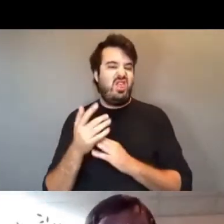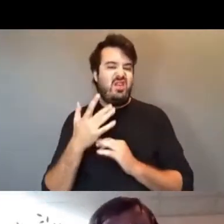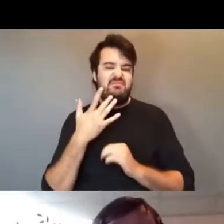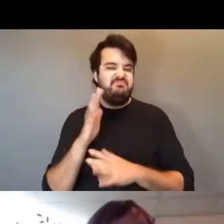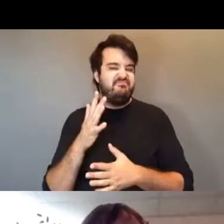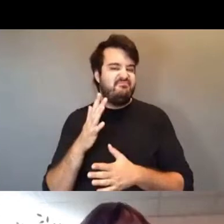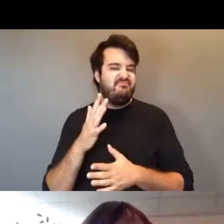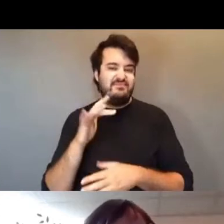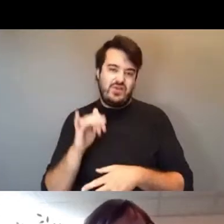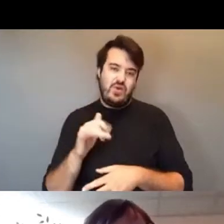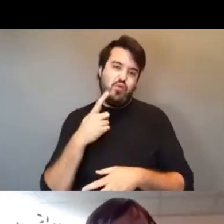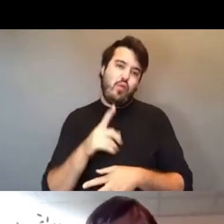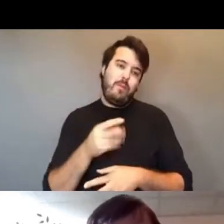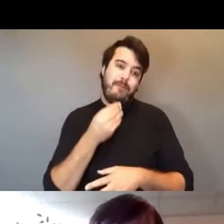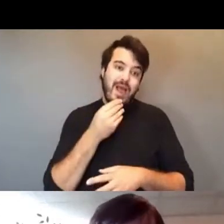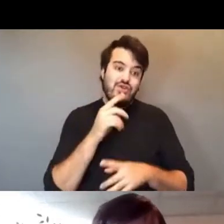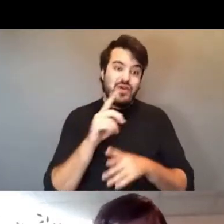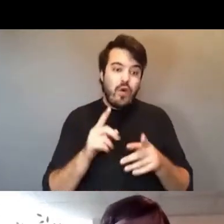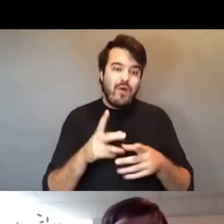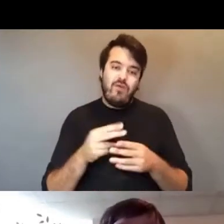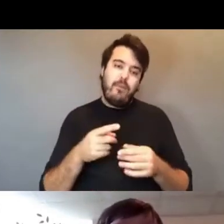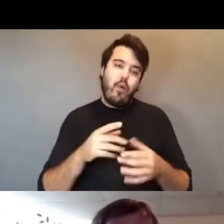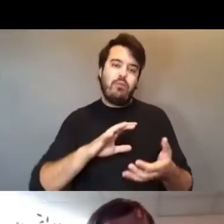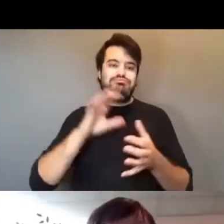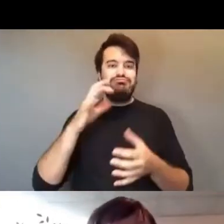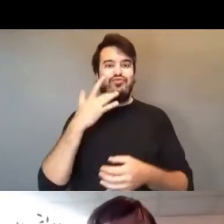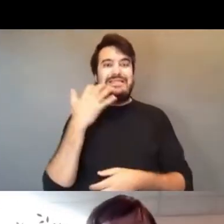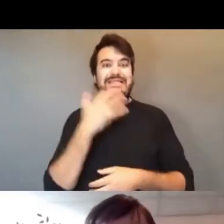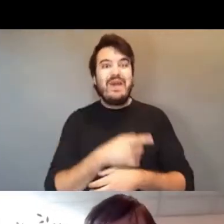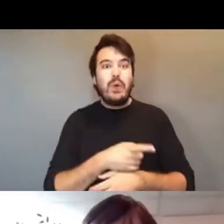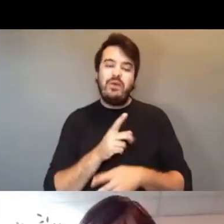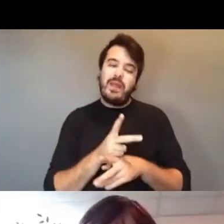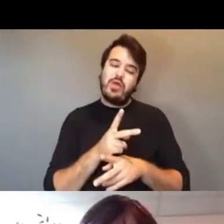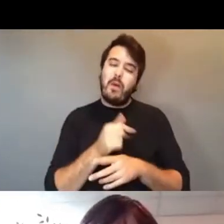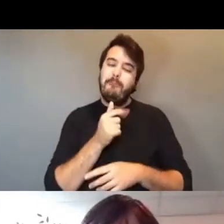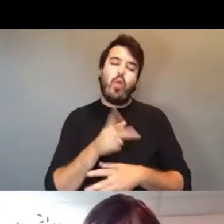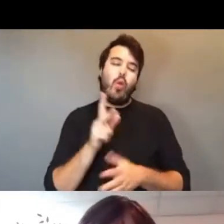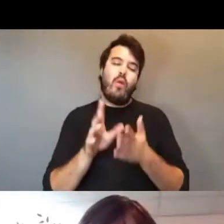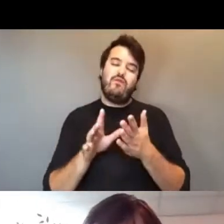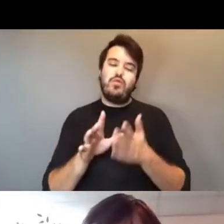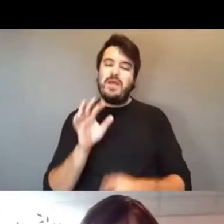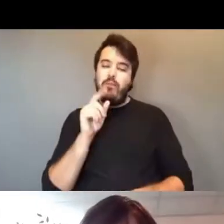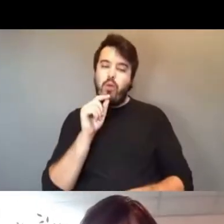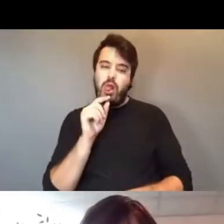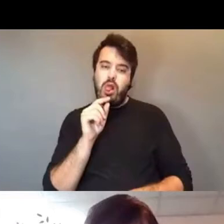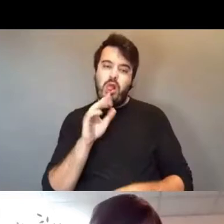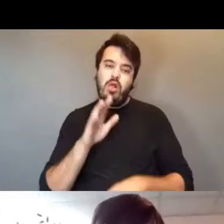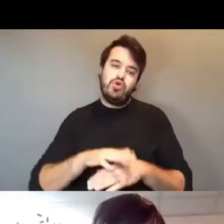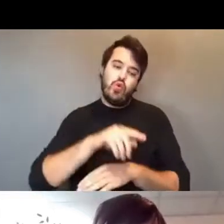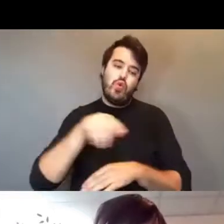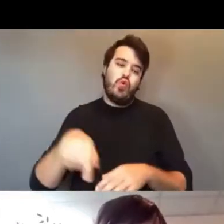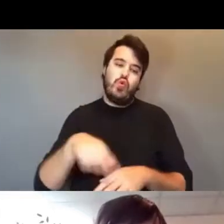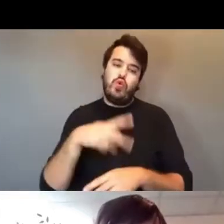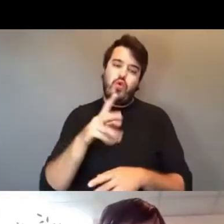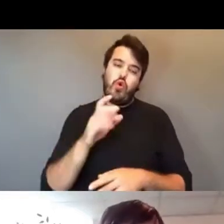feuilles, on ne veut pas altérer son goût délicieux. Donc, pas trop de fumier de poule autour de votre coriandre.